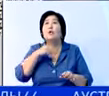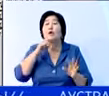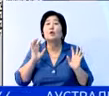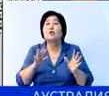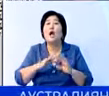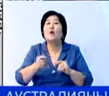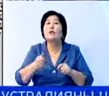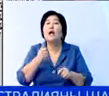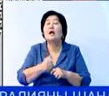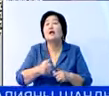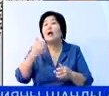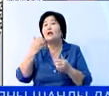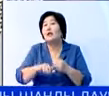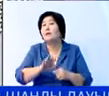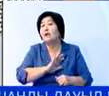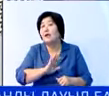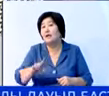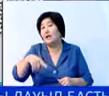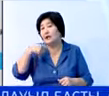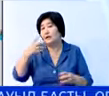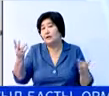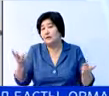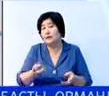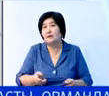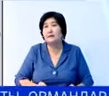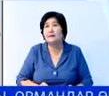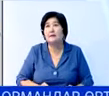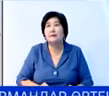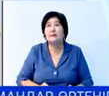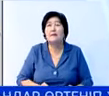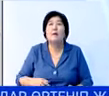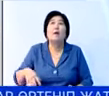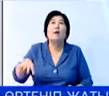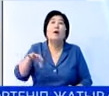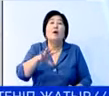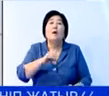аудан әкімдіктері немқұрайлық танытып отырғанын да жасырмады.